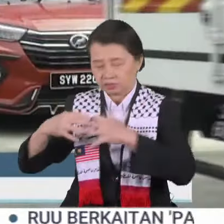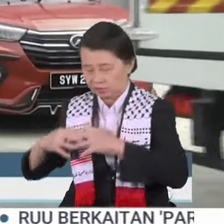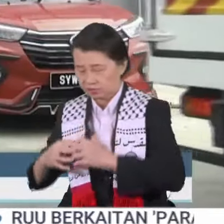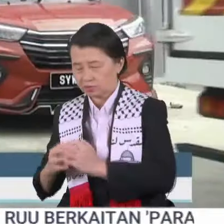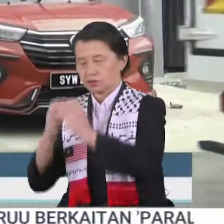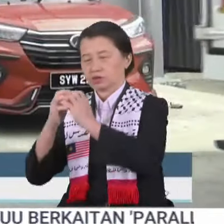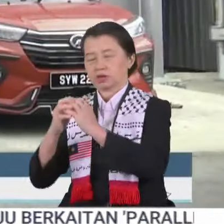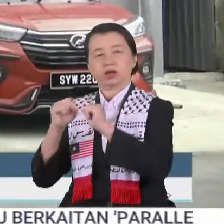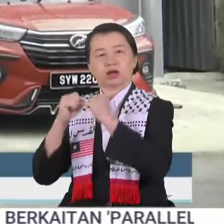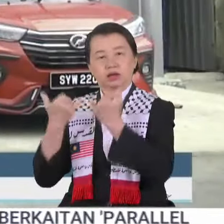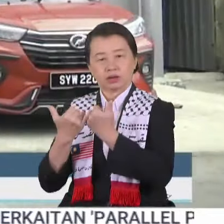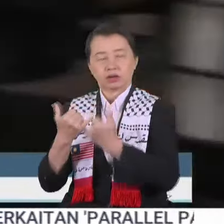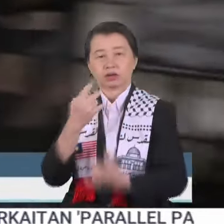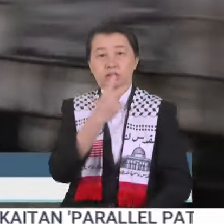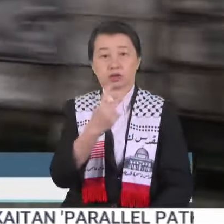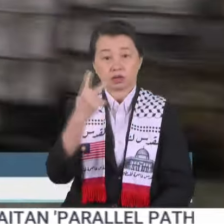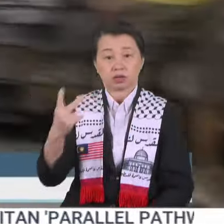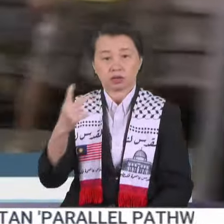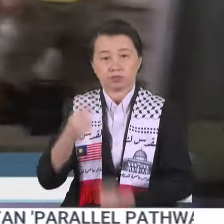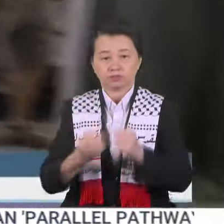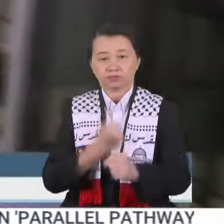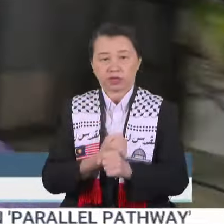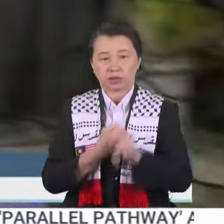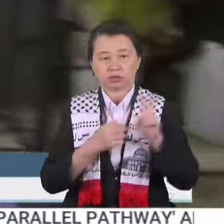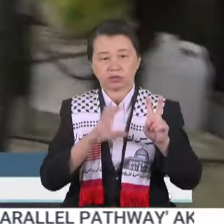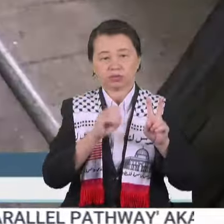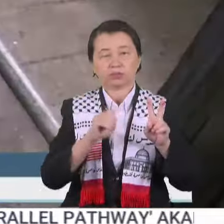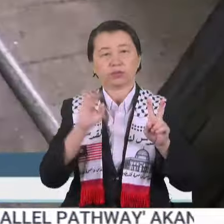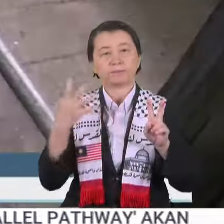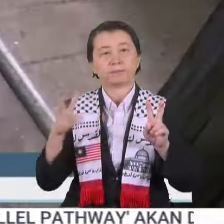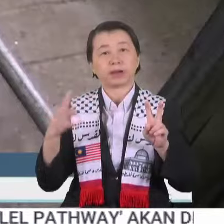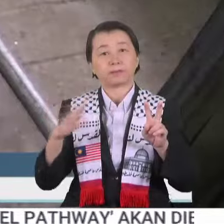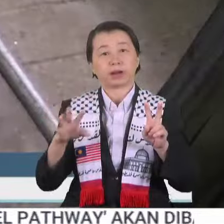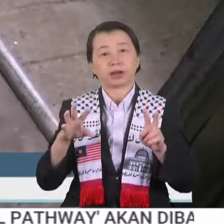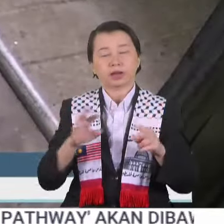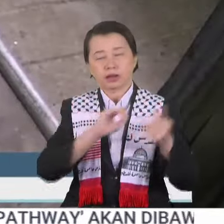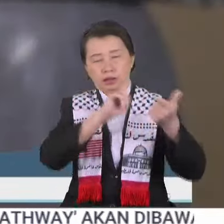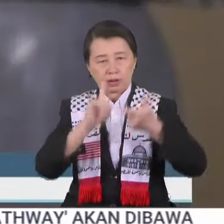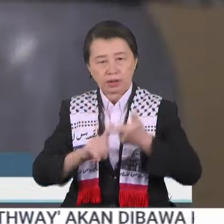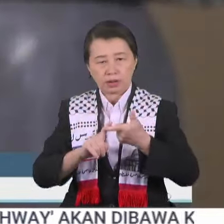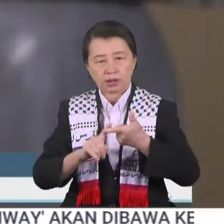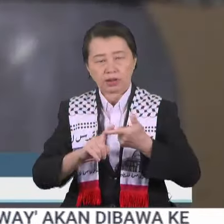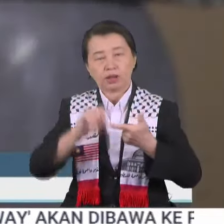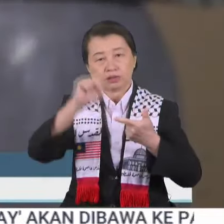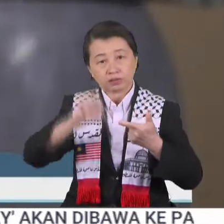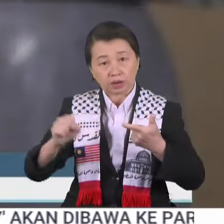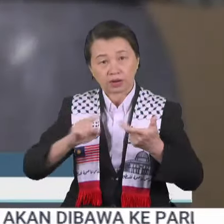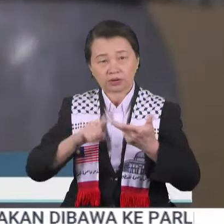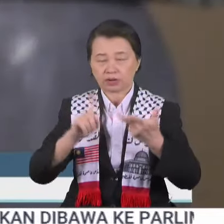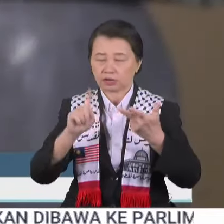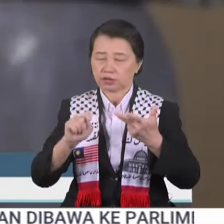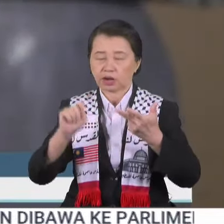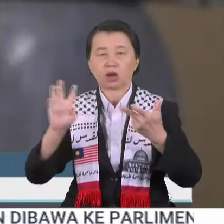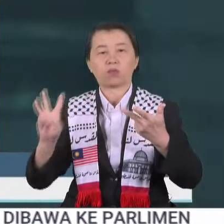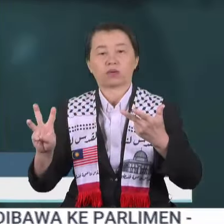menubuhkan sebuah syarikat di Kota Kinabalu pada tahun 2014, diikuti sandakan dan